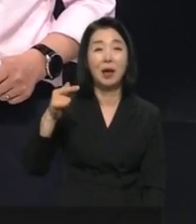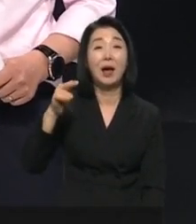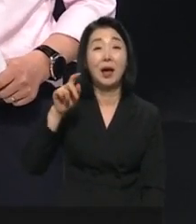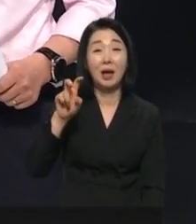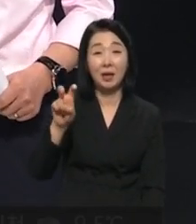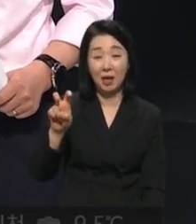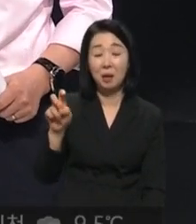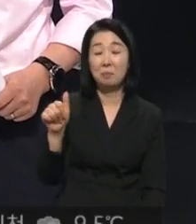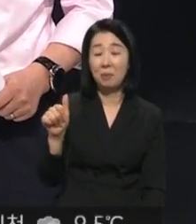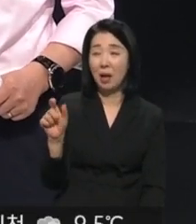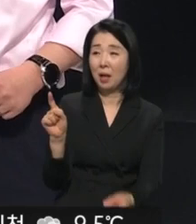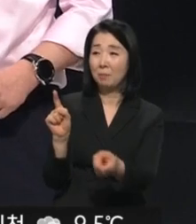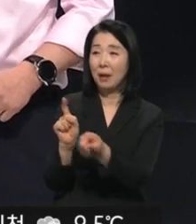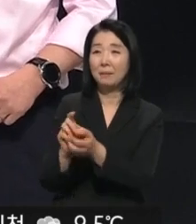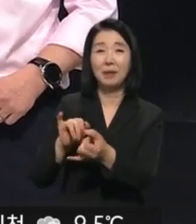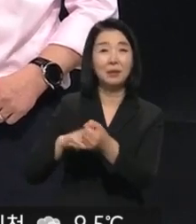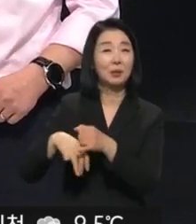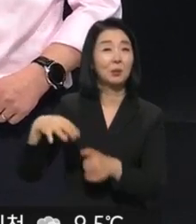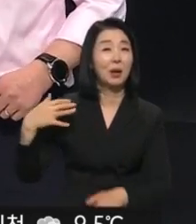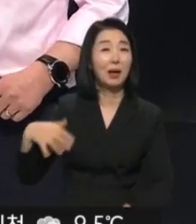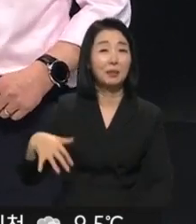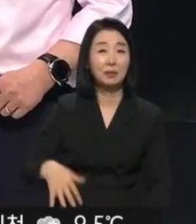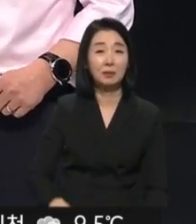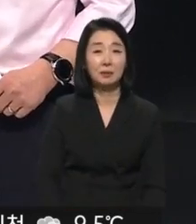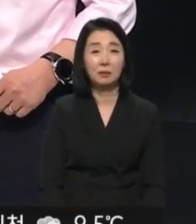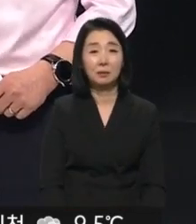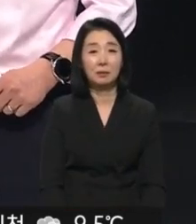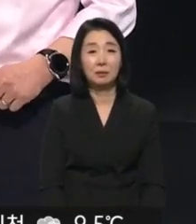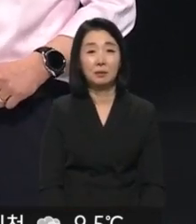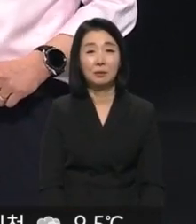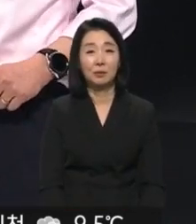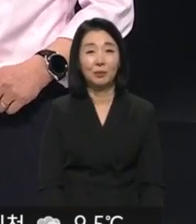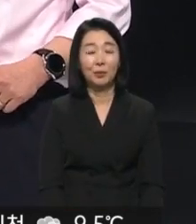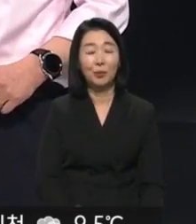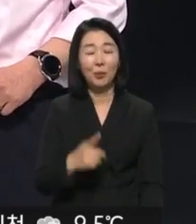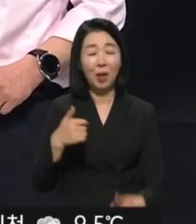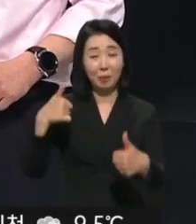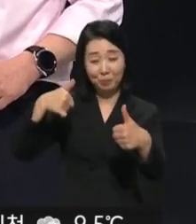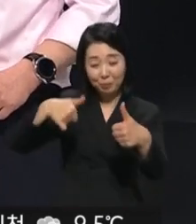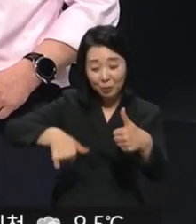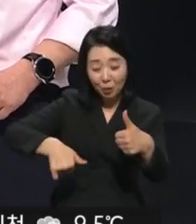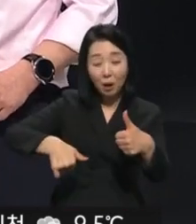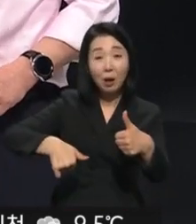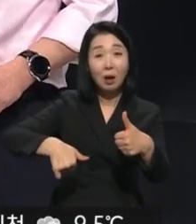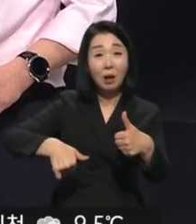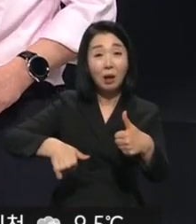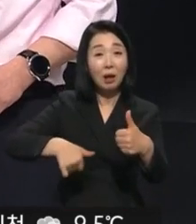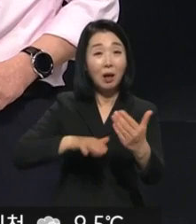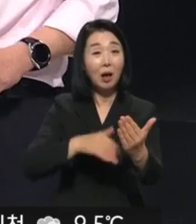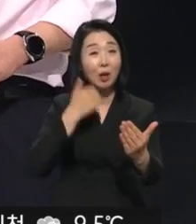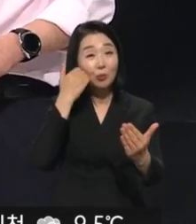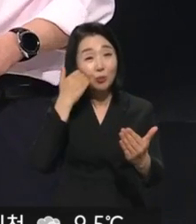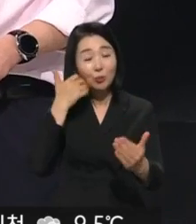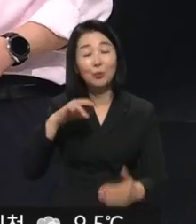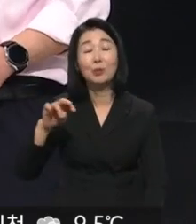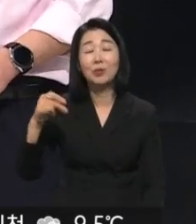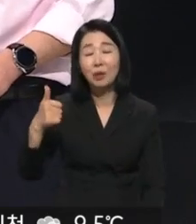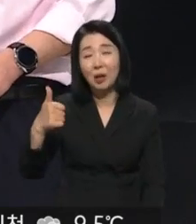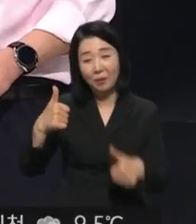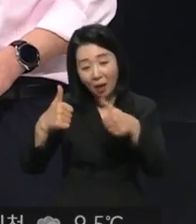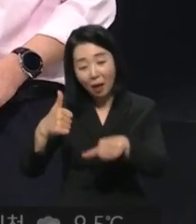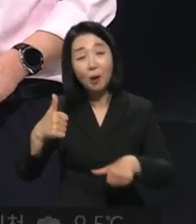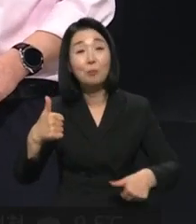회동 약속도 잡지 못했습니다. 정작 홀더 인사가 필요한 상대 천 전 혁신위원이